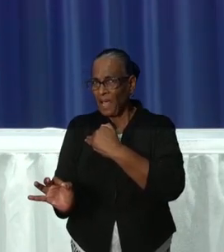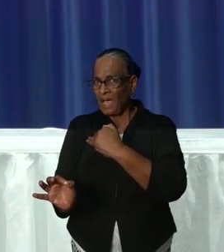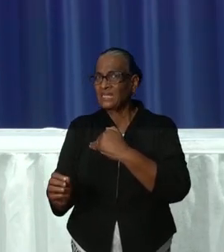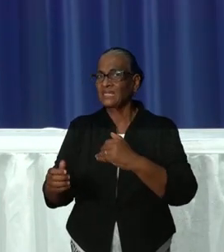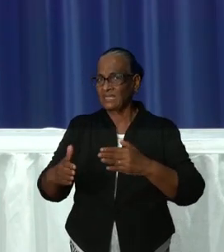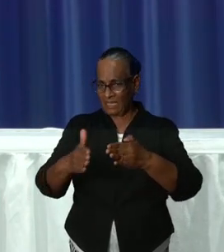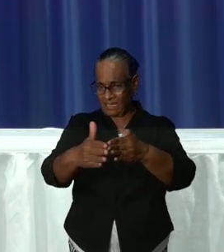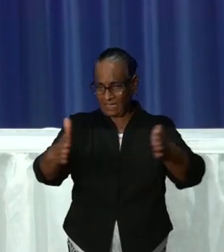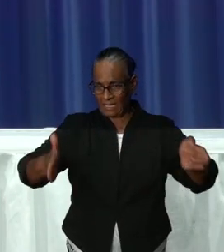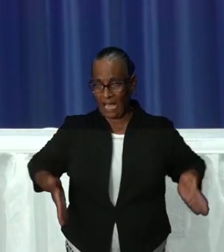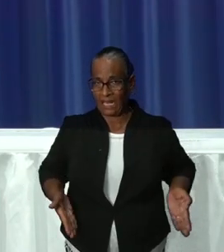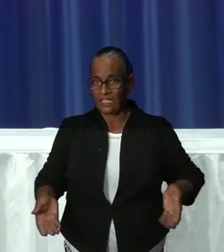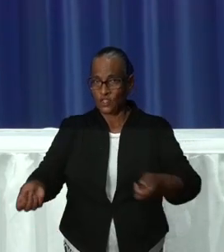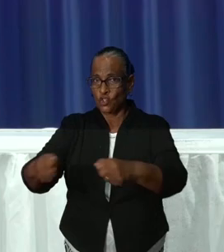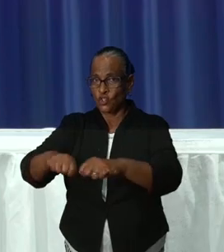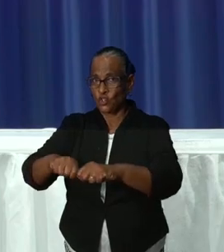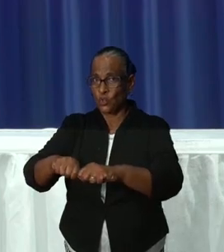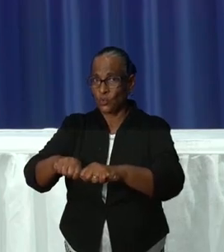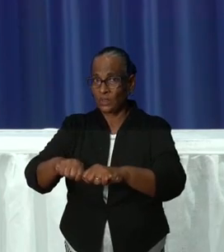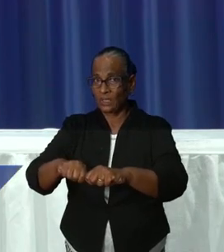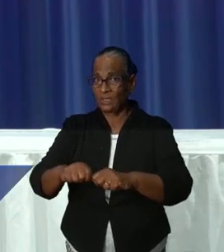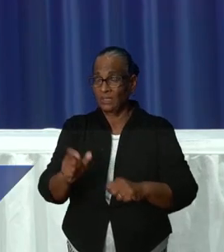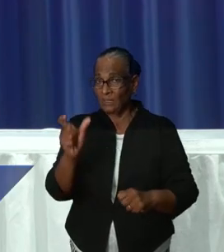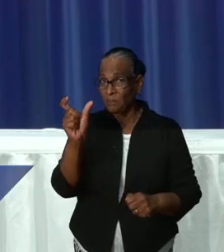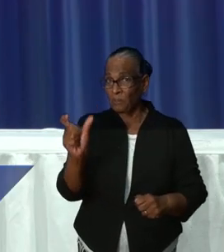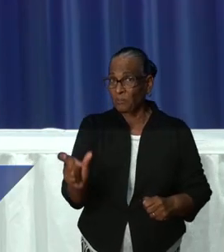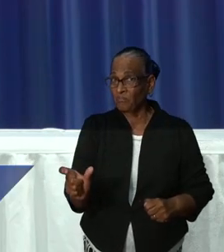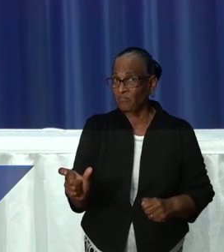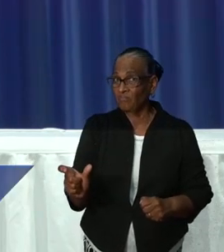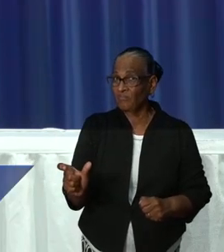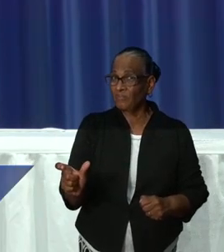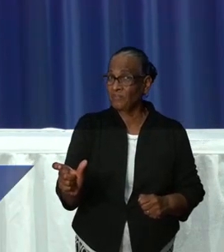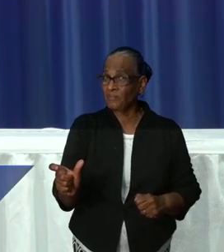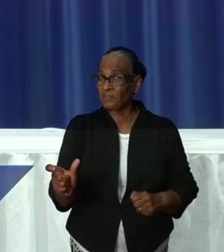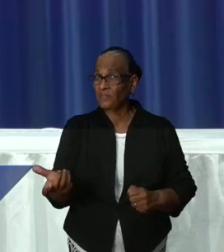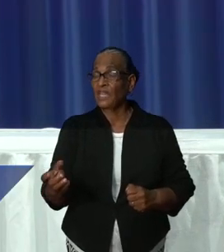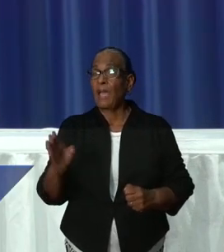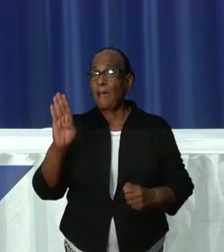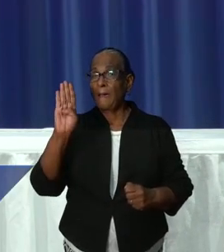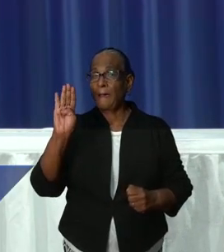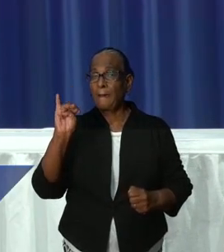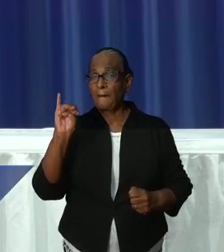gesloten. Iemand geeft aan dat hij verderop gaat naar Bigistong.